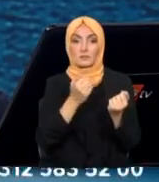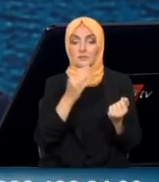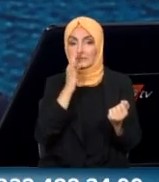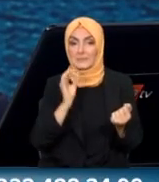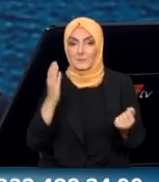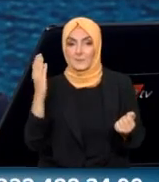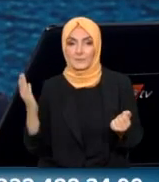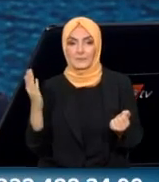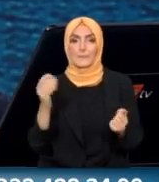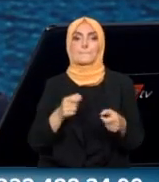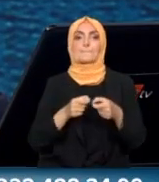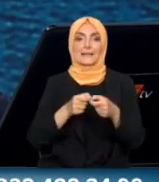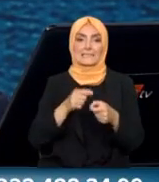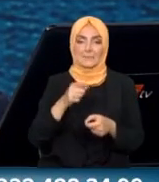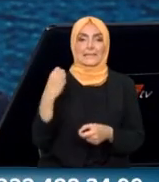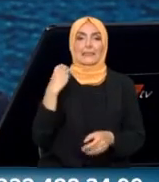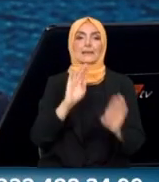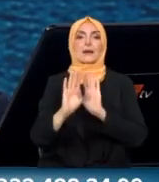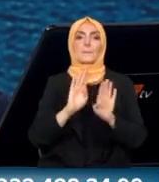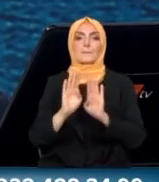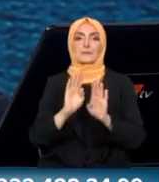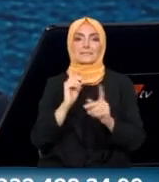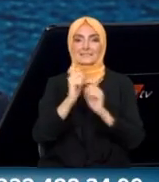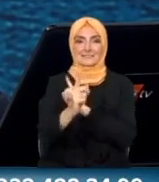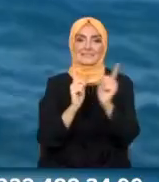yapan feribot kaptanının dikkatli gözleri oldu.